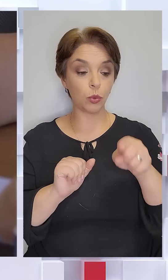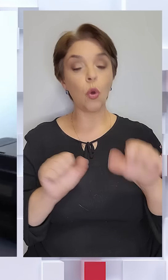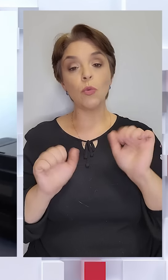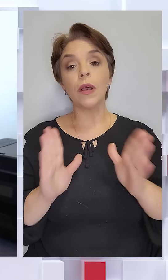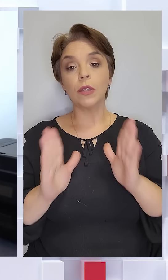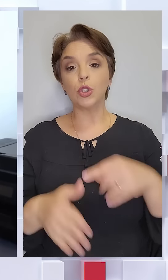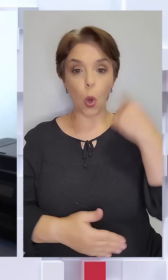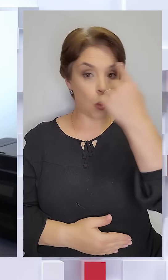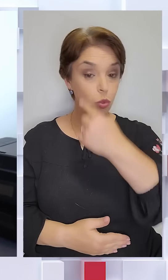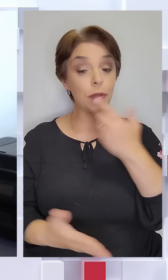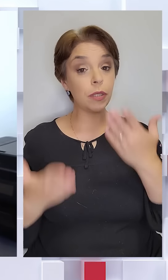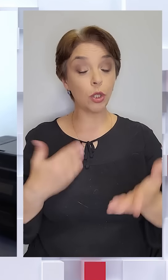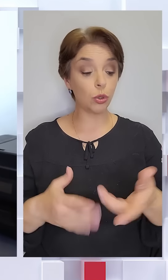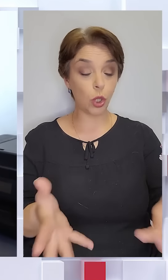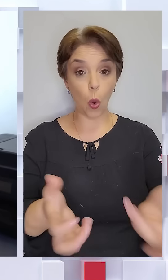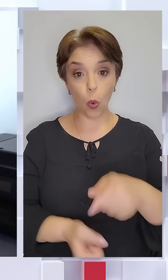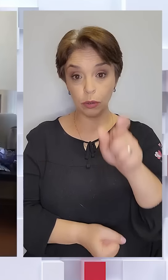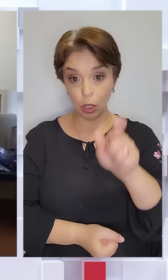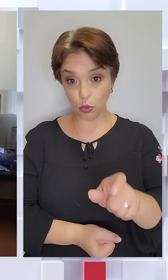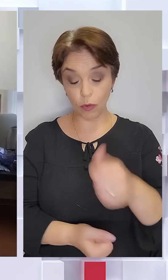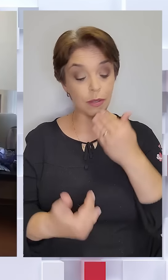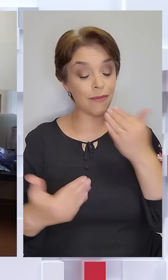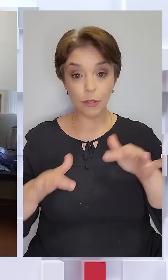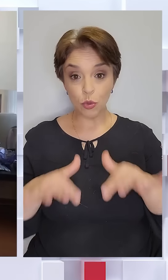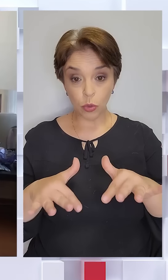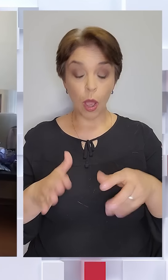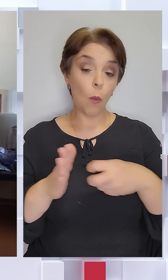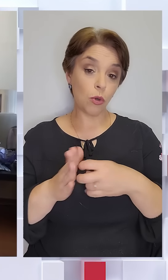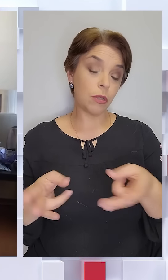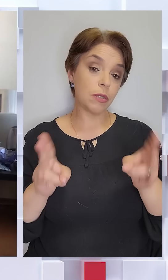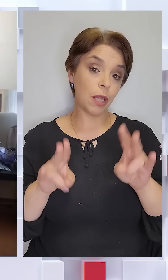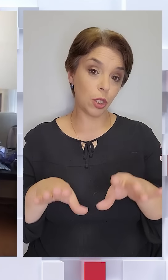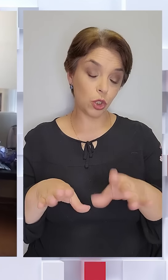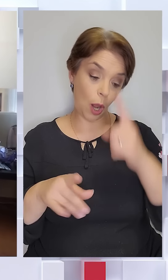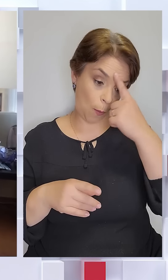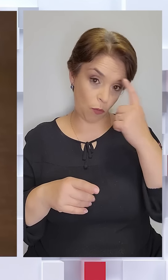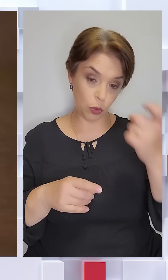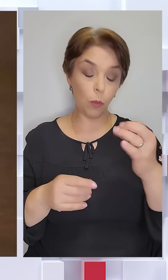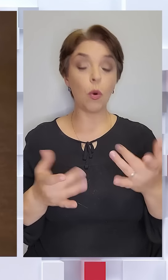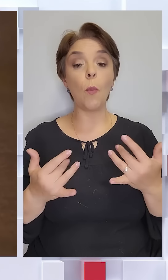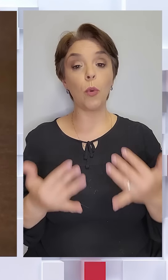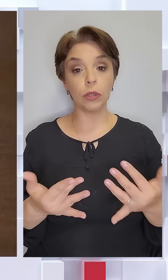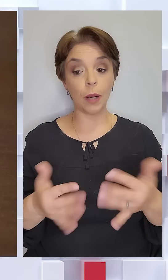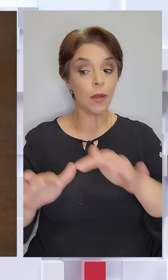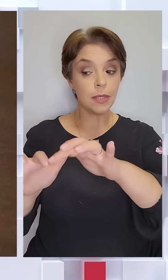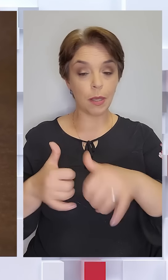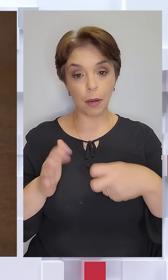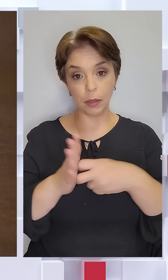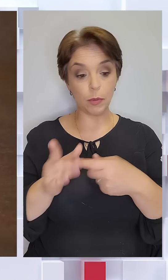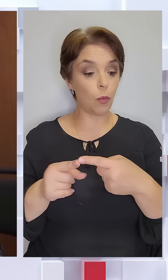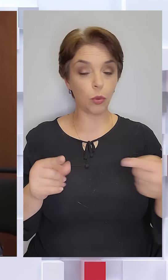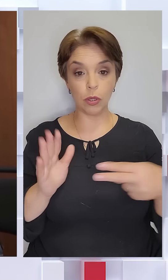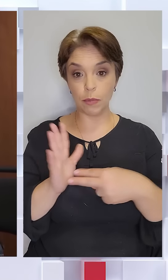можна лише особисто, якщо ж одержувач відсутній. Поштар залишає повідомлення про потребу забрати листа